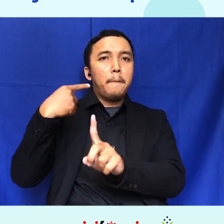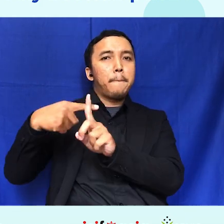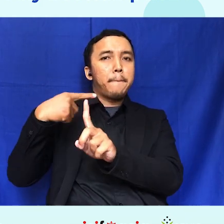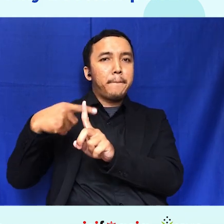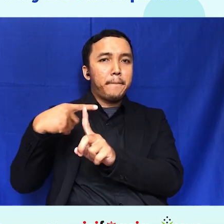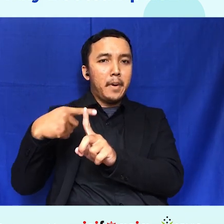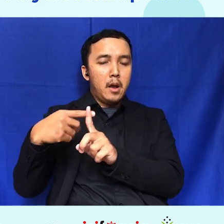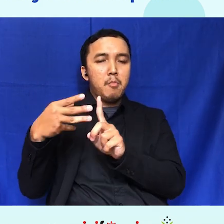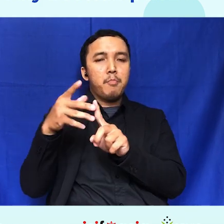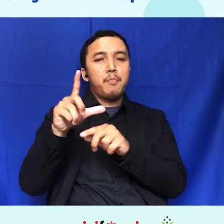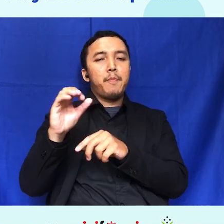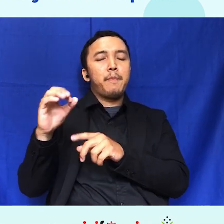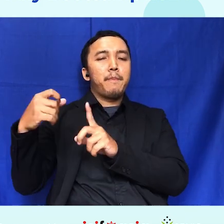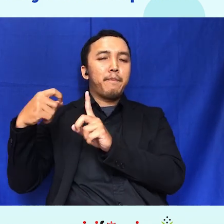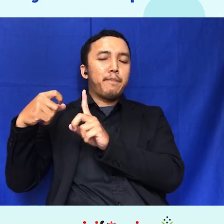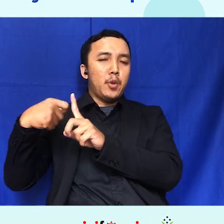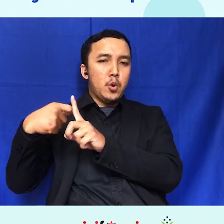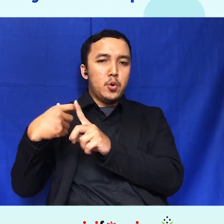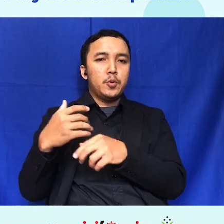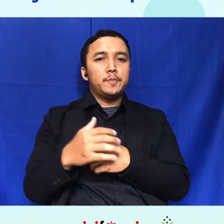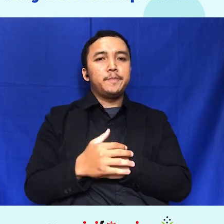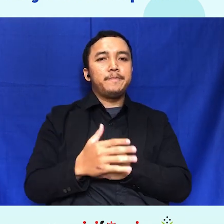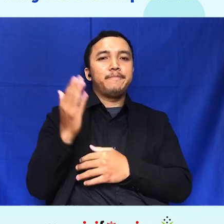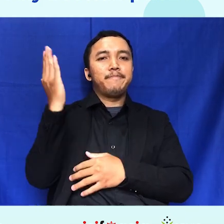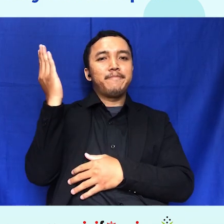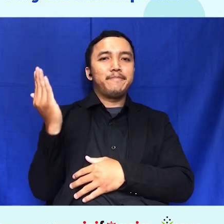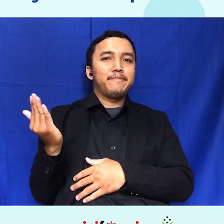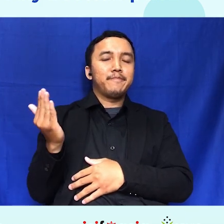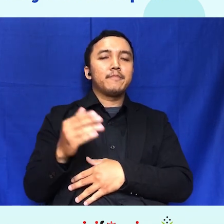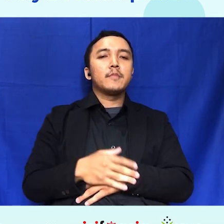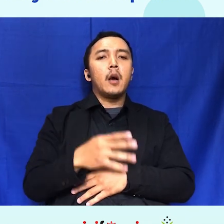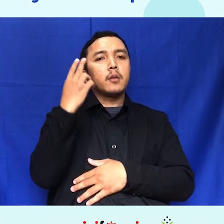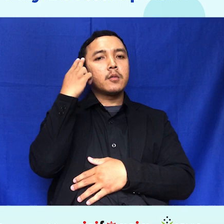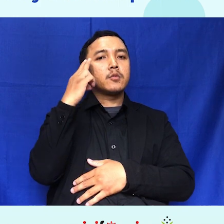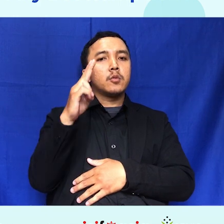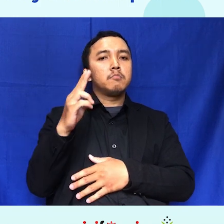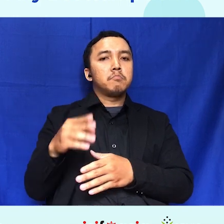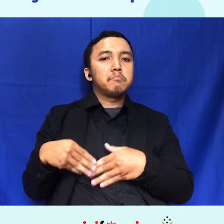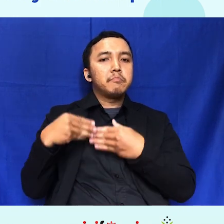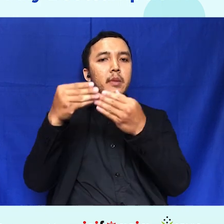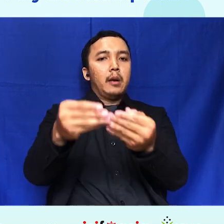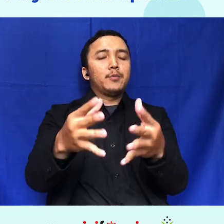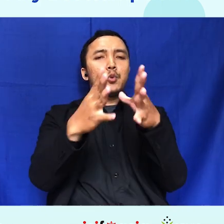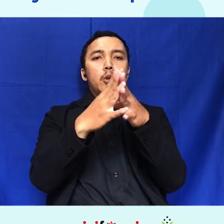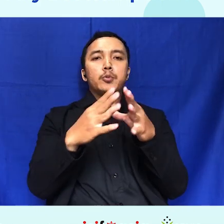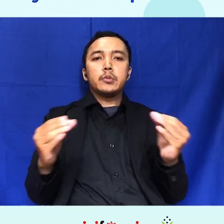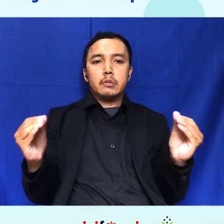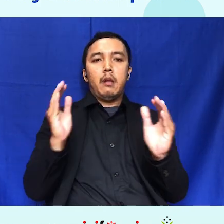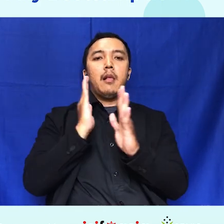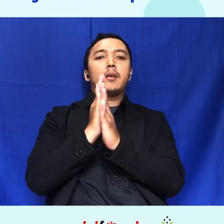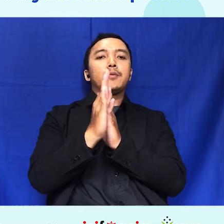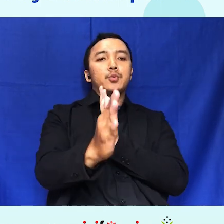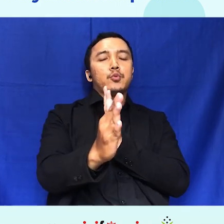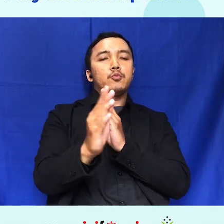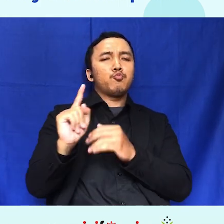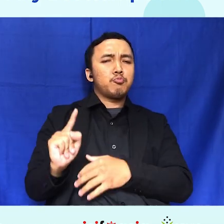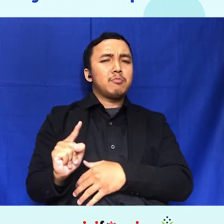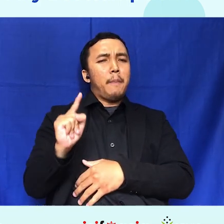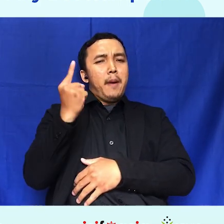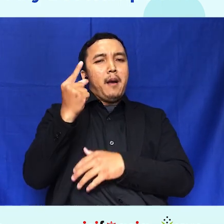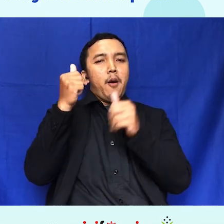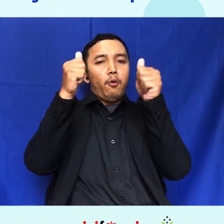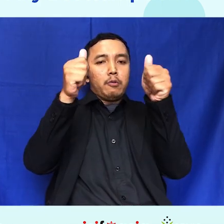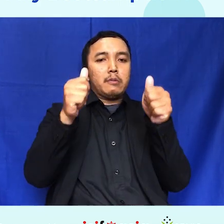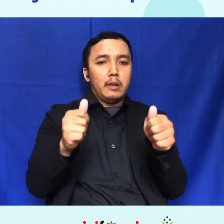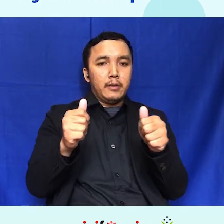Button lewati ke konten utama. Lewati ke konten utama button. untuk memberikan jalan pintas langsung ke konten utama. Konten